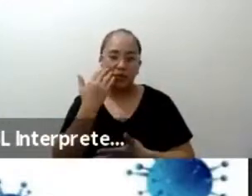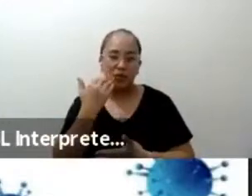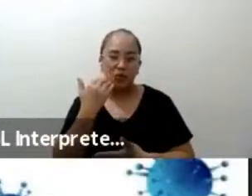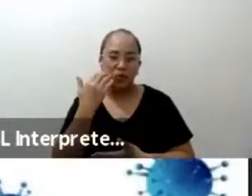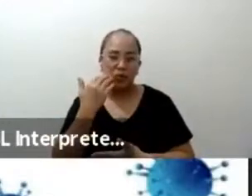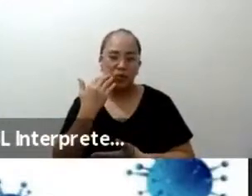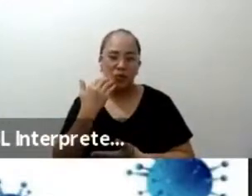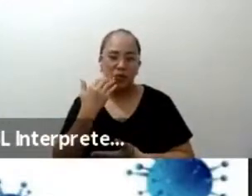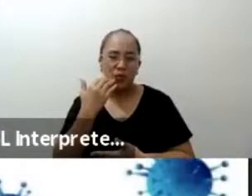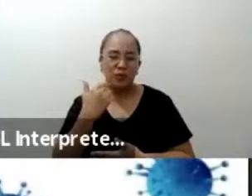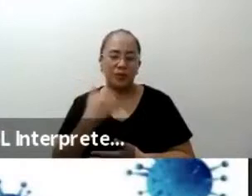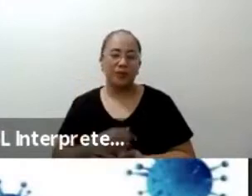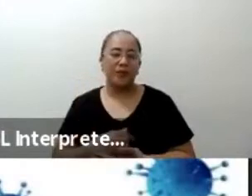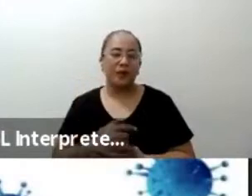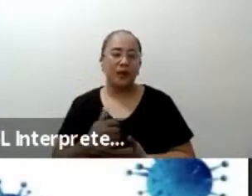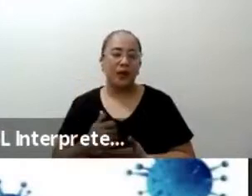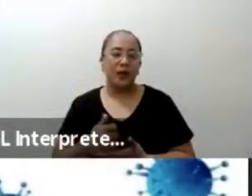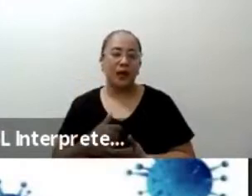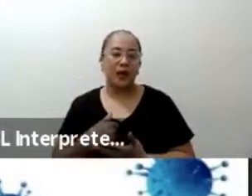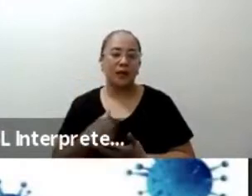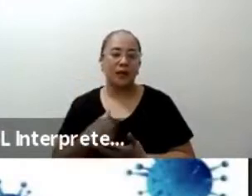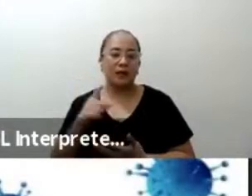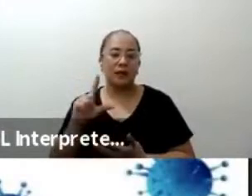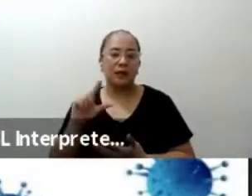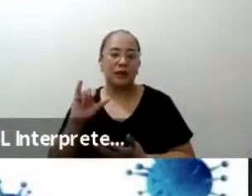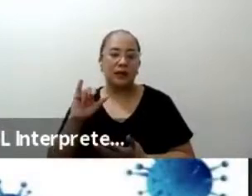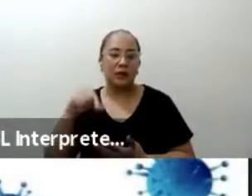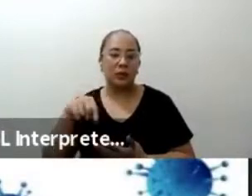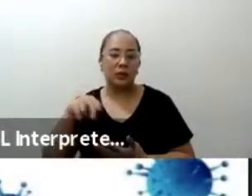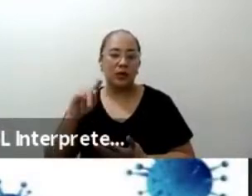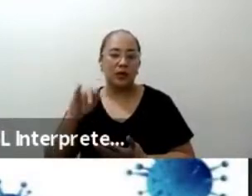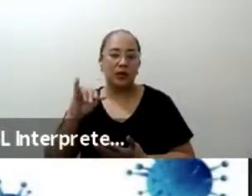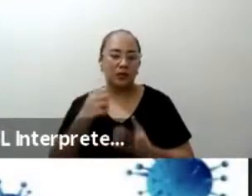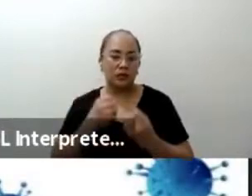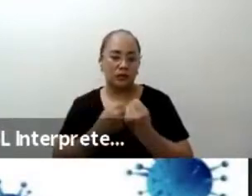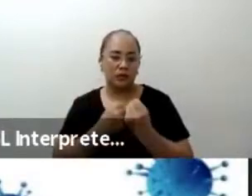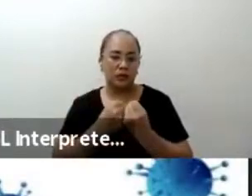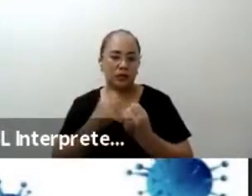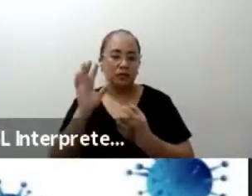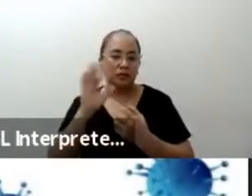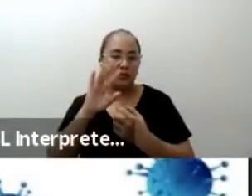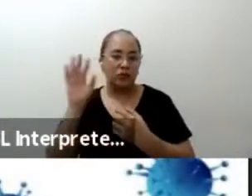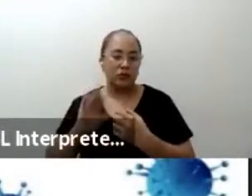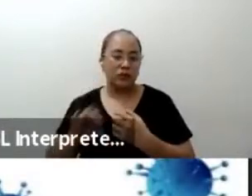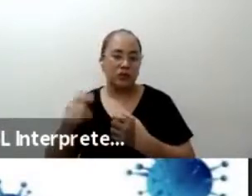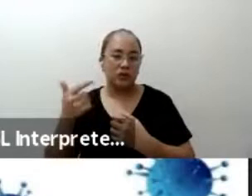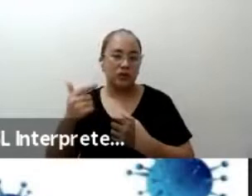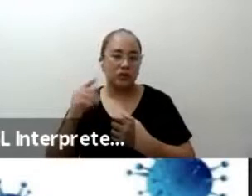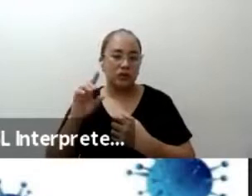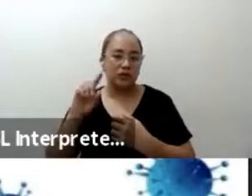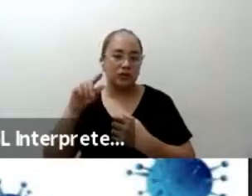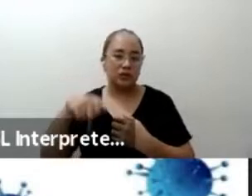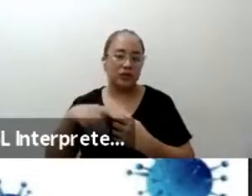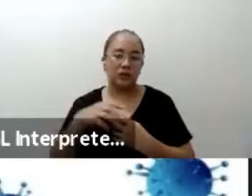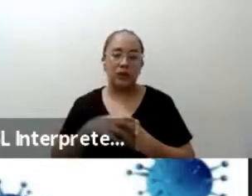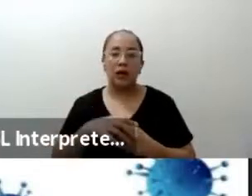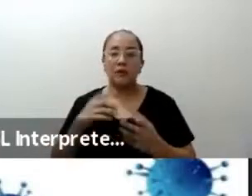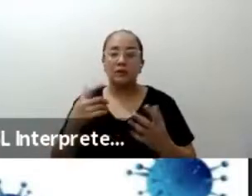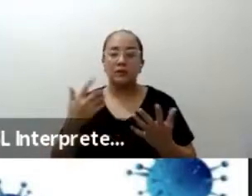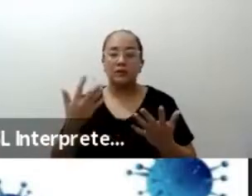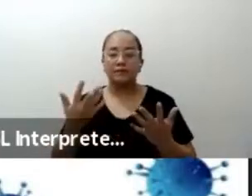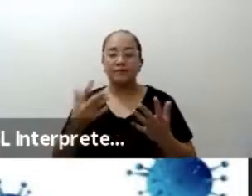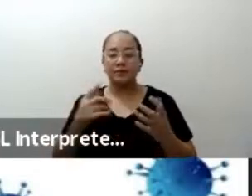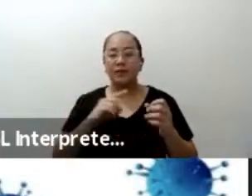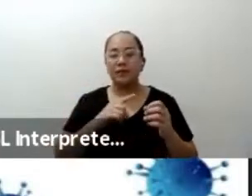ating fiscal at liquidity support as a percentage of our GDP as of the end